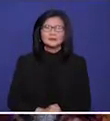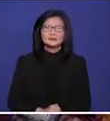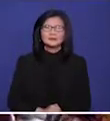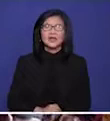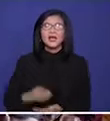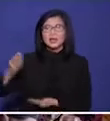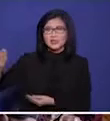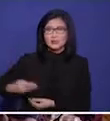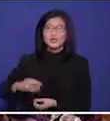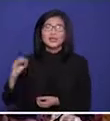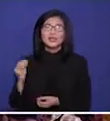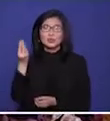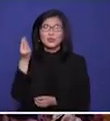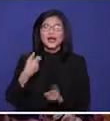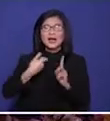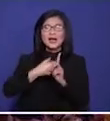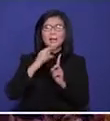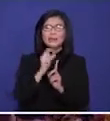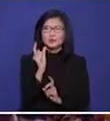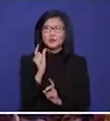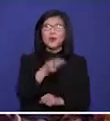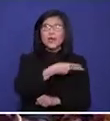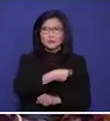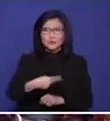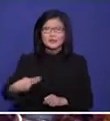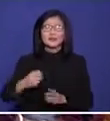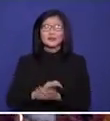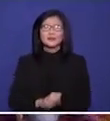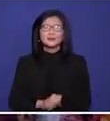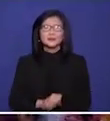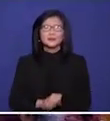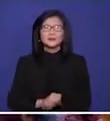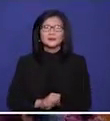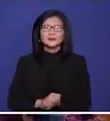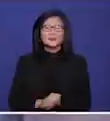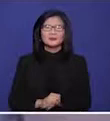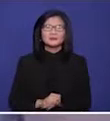Sambutan Ketua Komisi Pemilihan Umum Republik Indonesia.